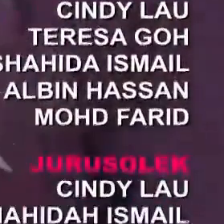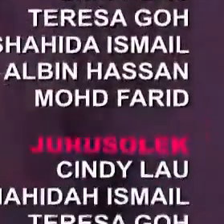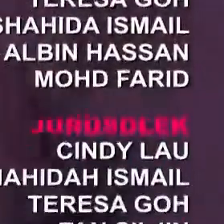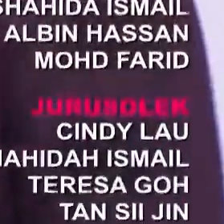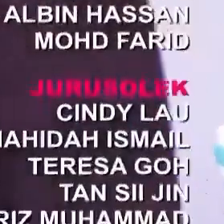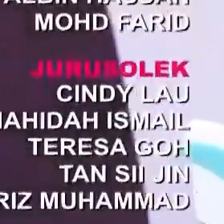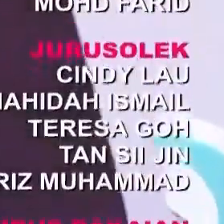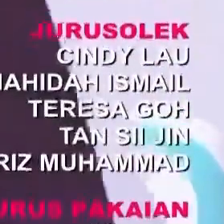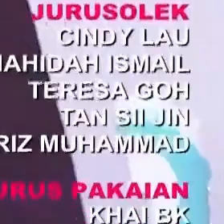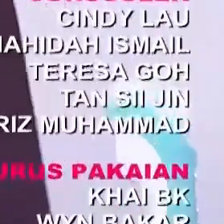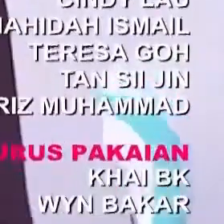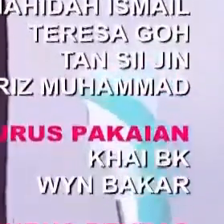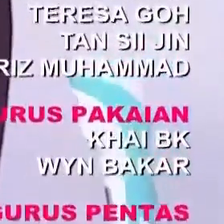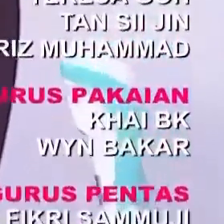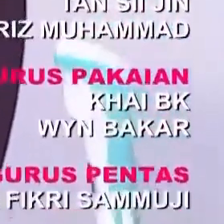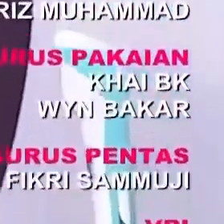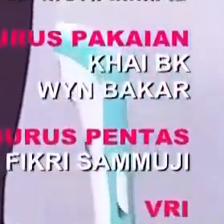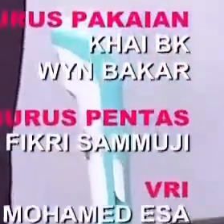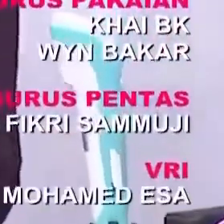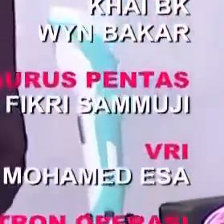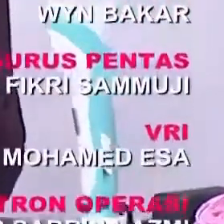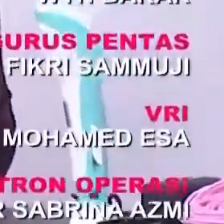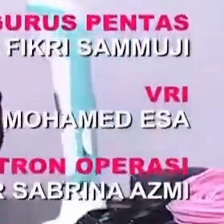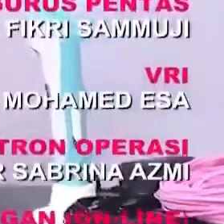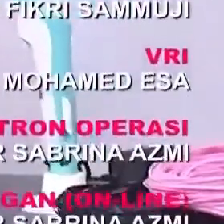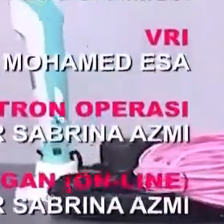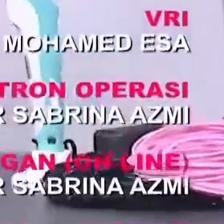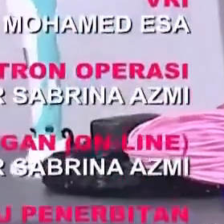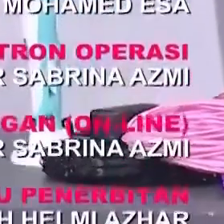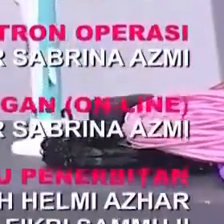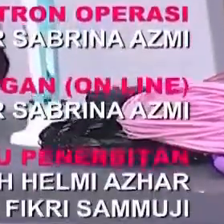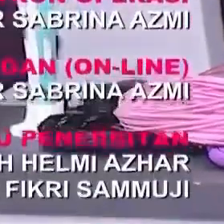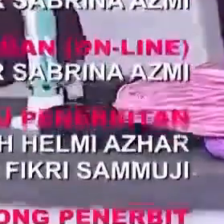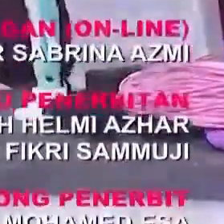tenaga, jimat masa dan juga kos, beri peluang kerjaya.